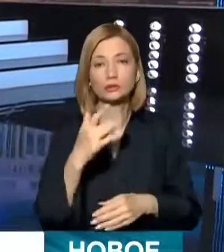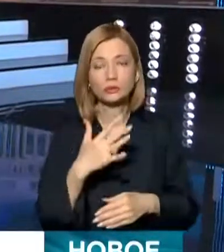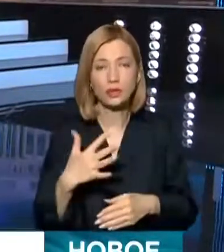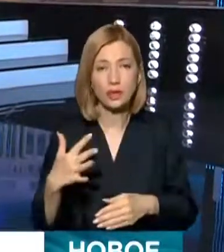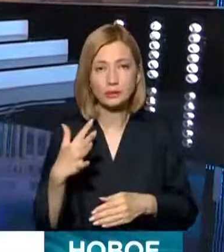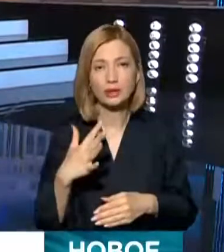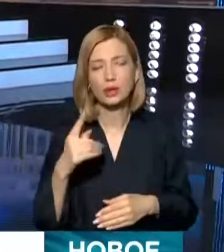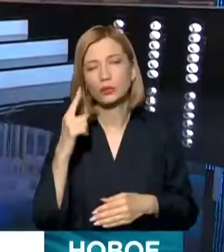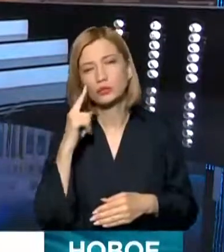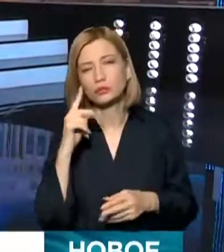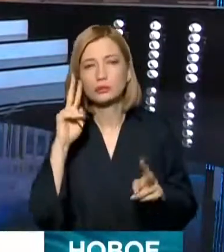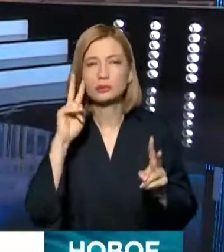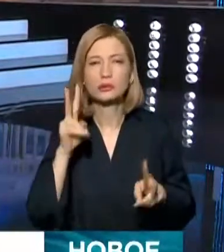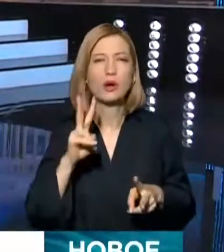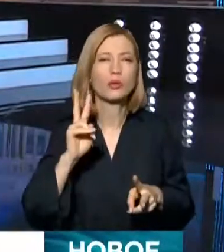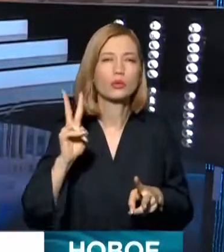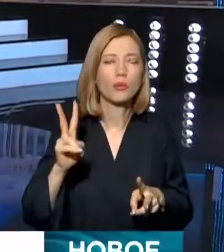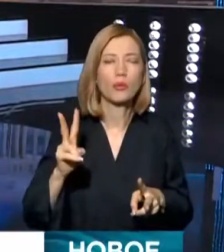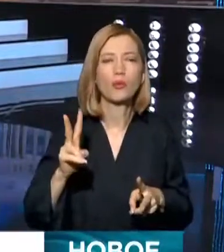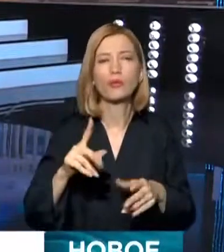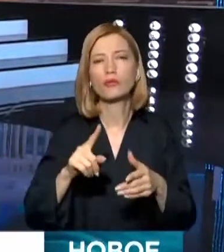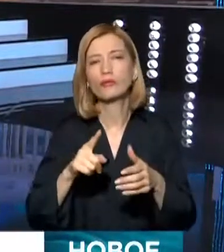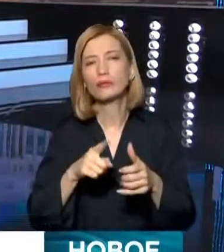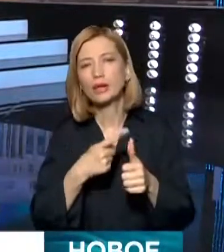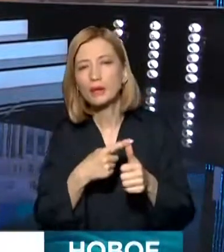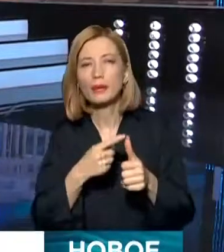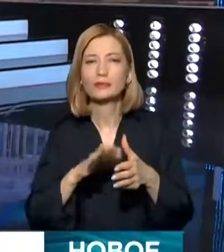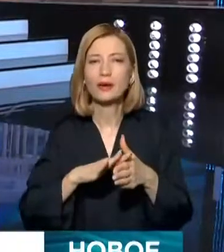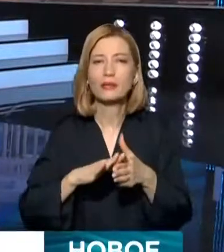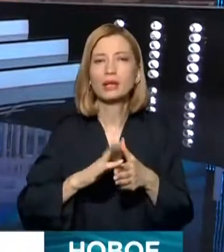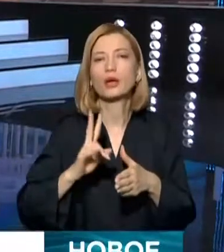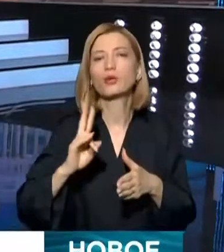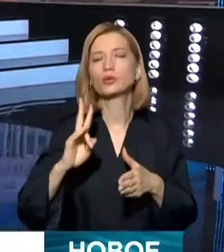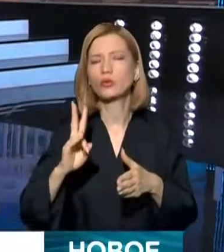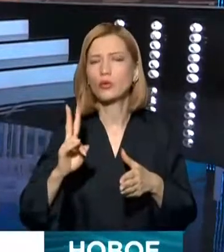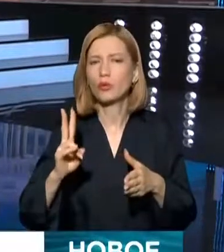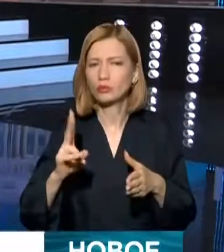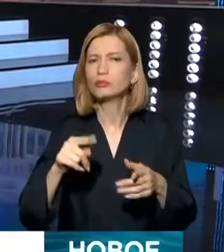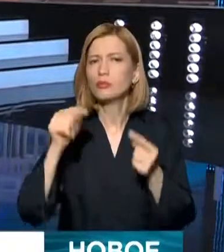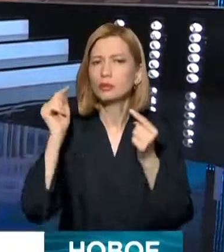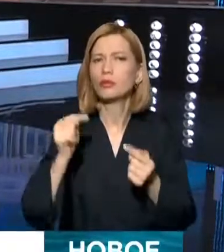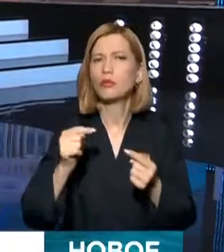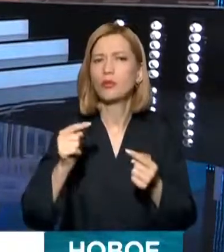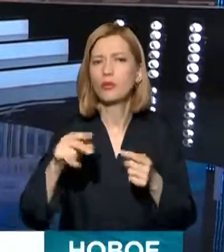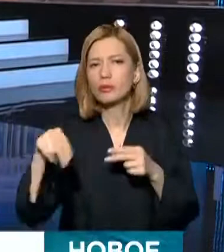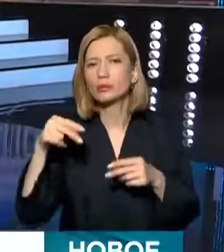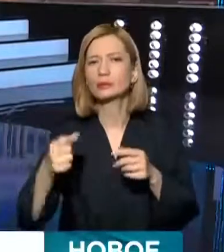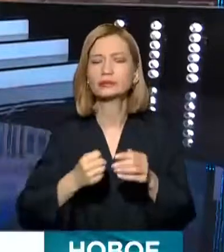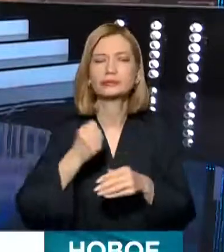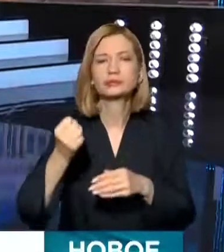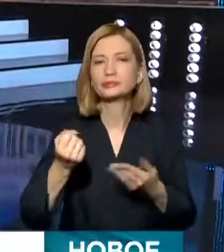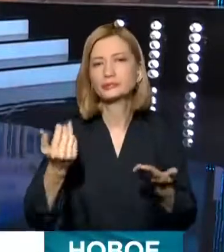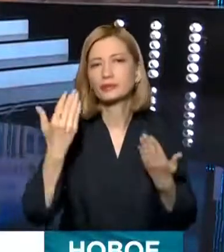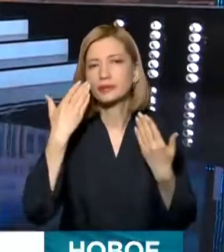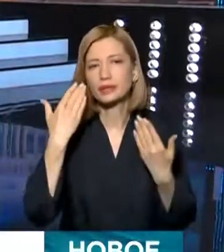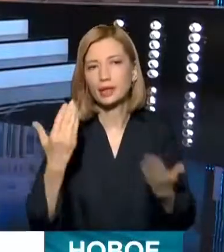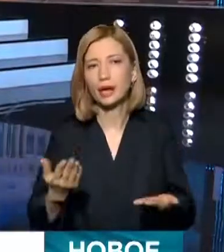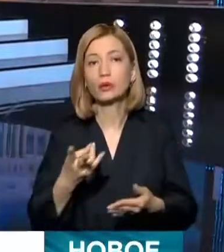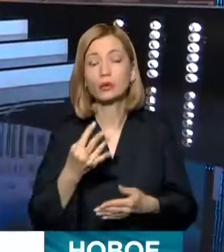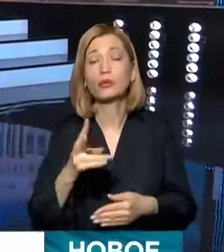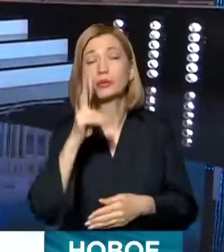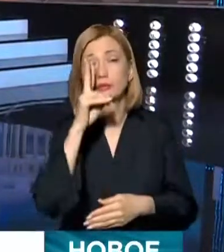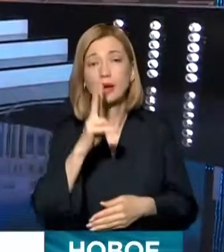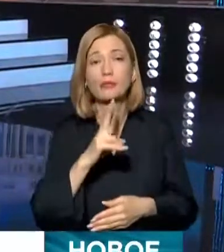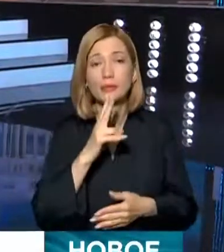немножко затруднилась, да, назвать какие-то конкретные фамилии или вот явных конкурентов. Но, тем не менее, я считаю, что для этого и даются 2 месяца,